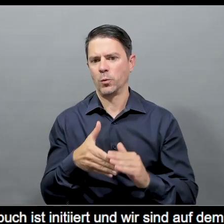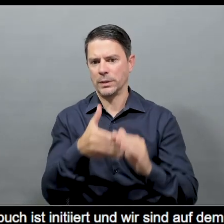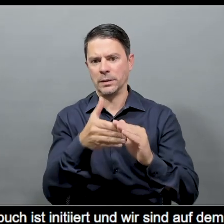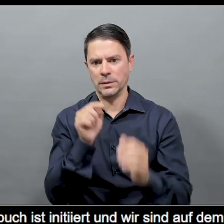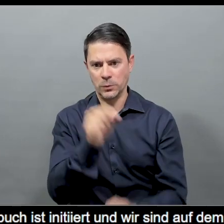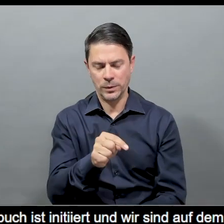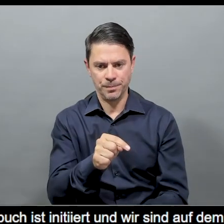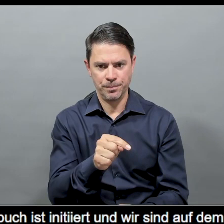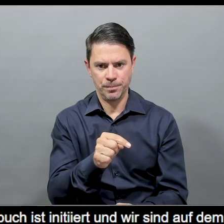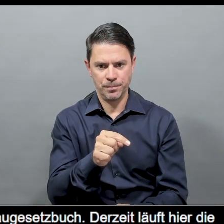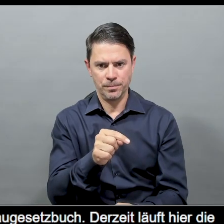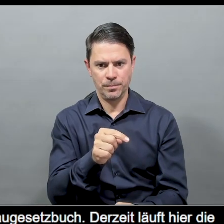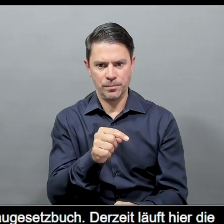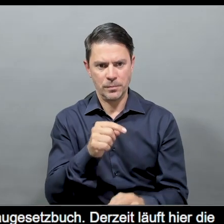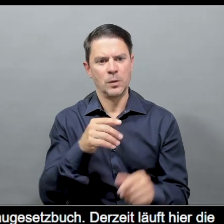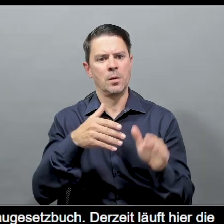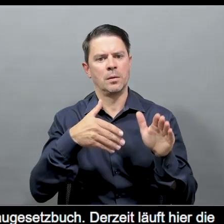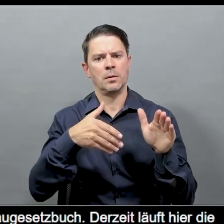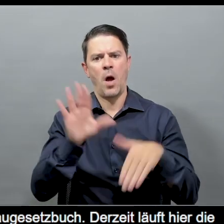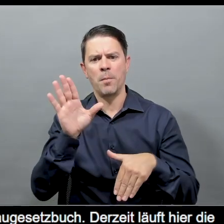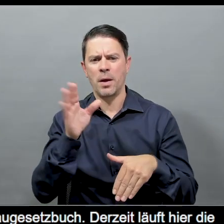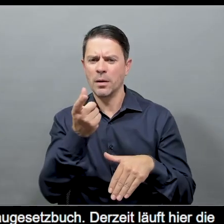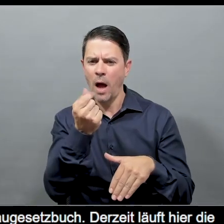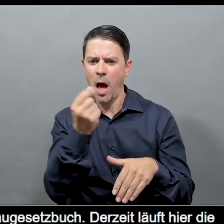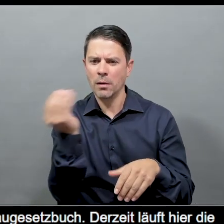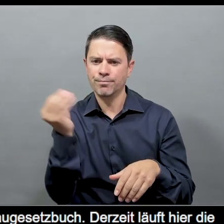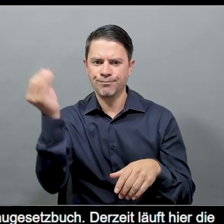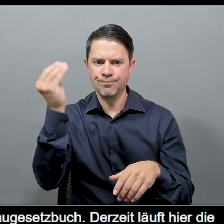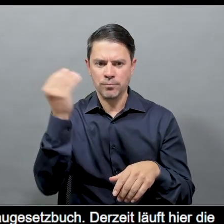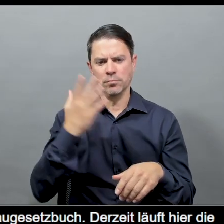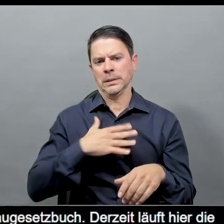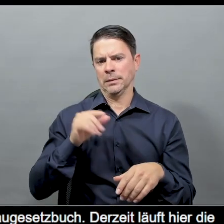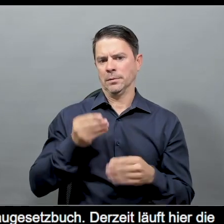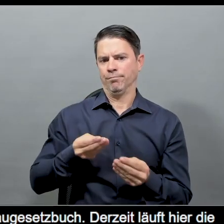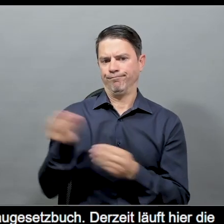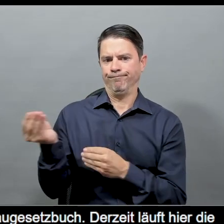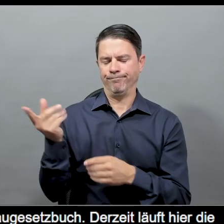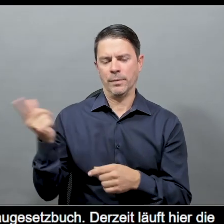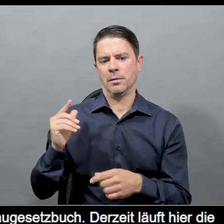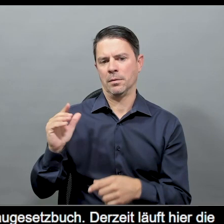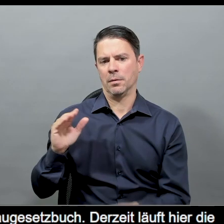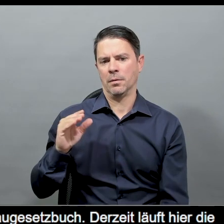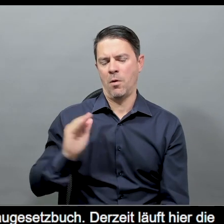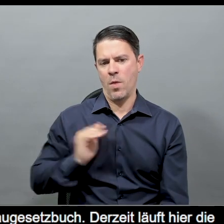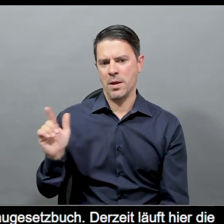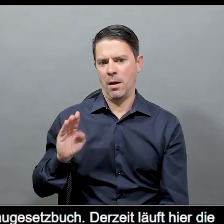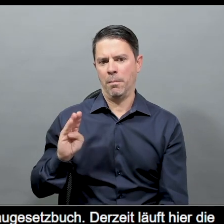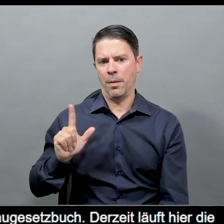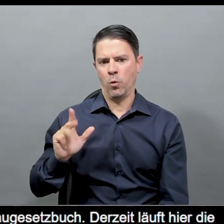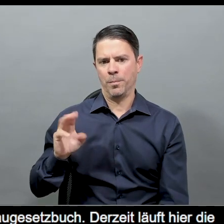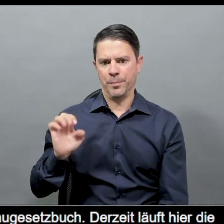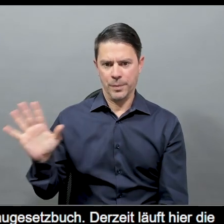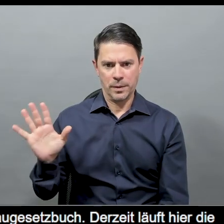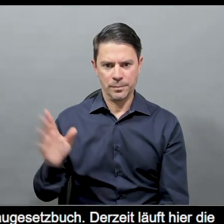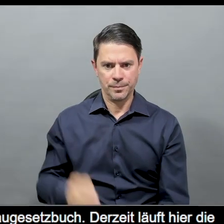überleiten zum Kollegen Blume, weil uns das beiden ein Herzensanliegen war, die Themen voranzuschieben. Also eigentlich ist das Studentenwerk